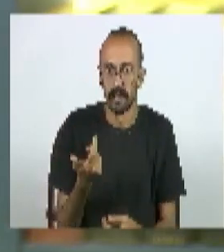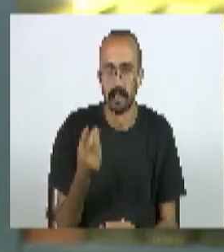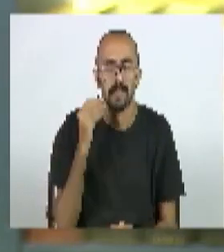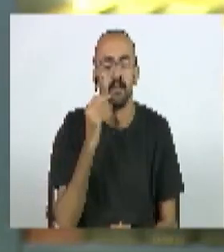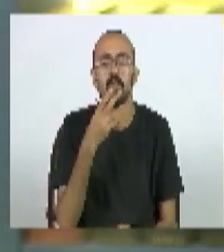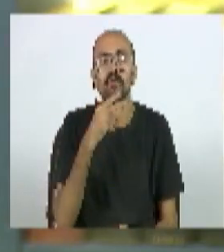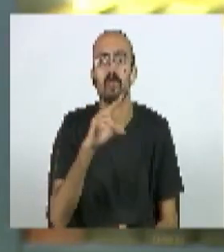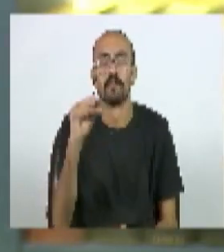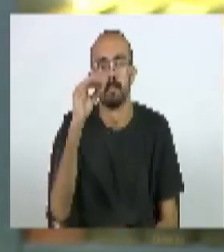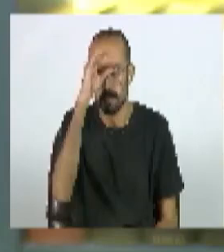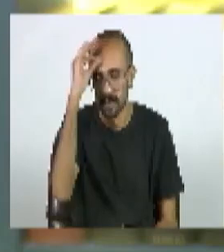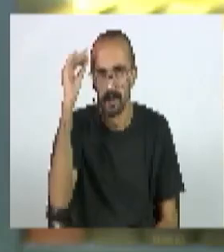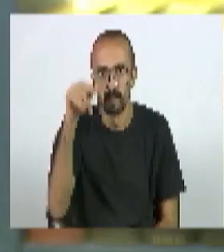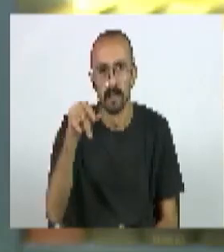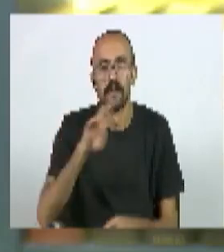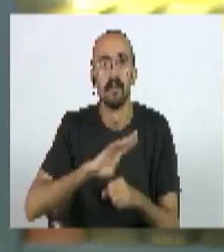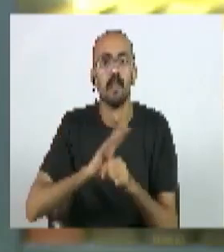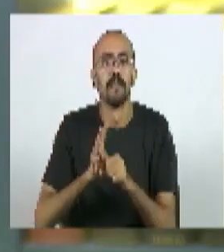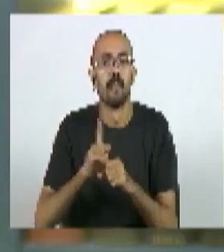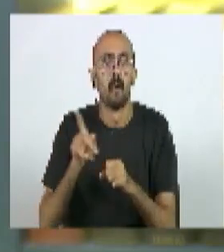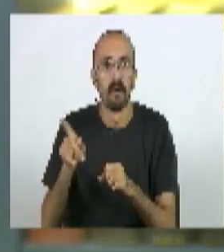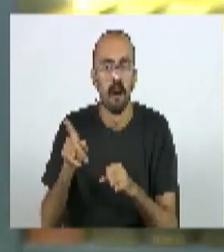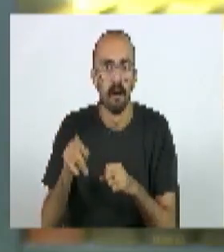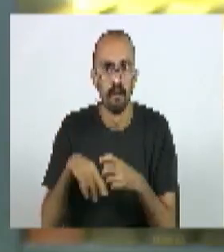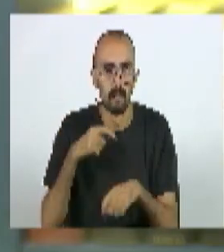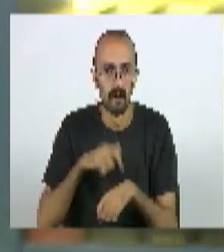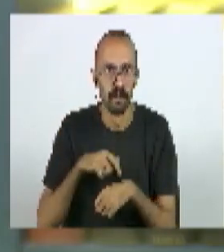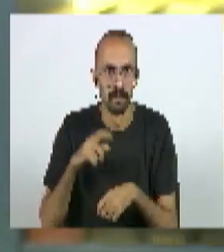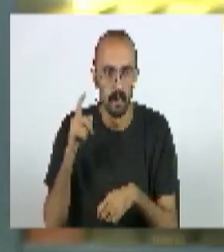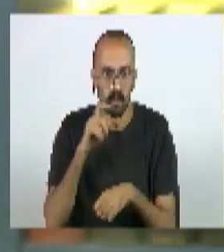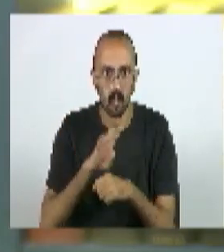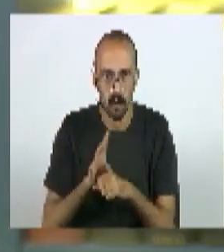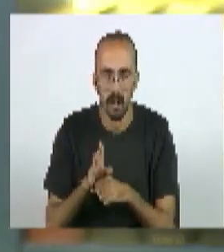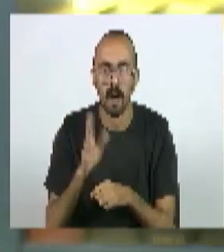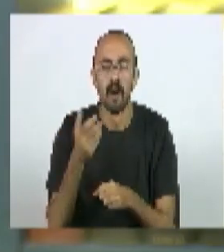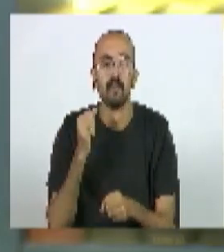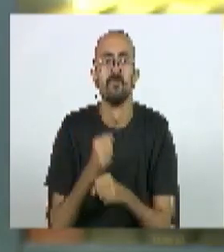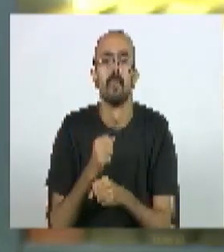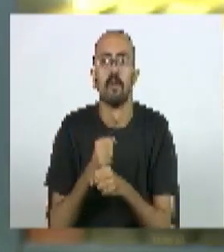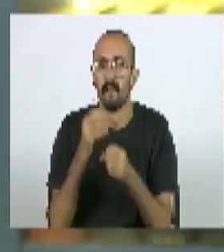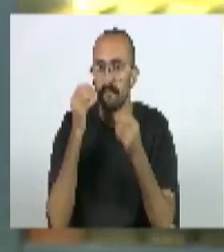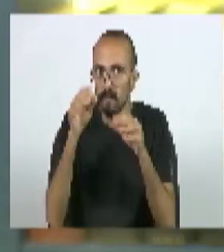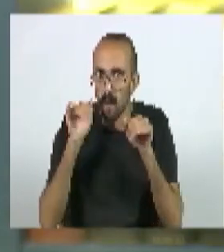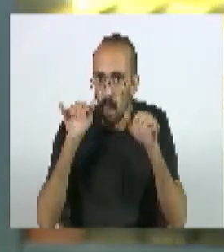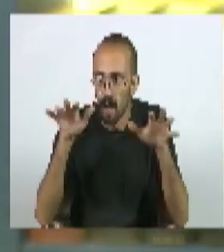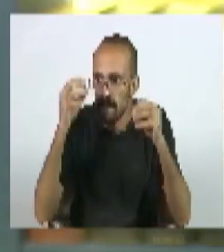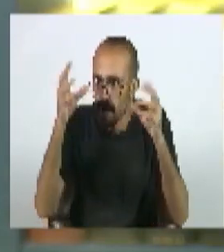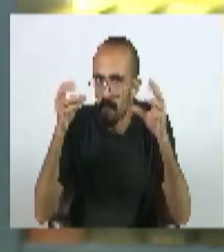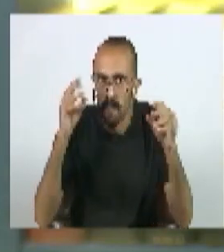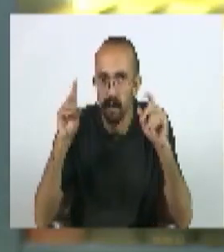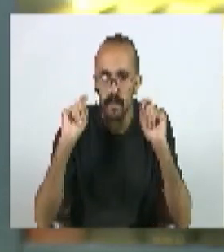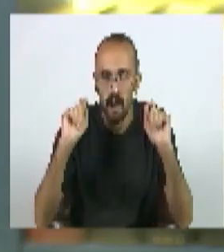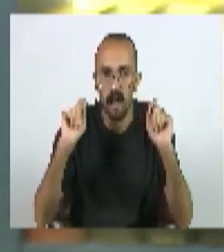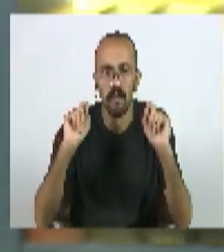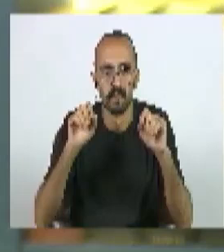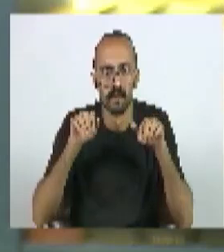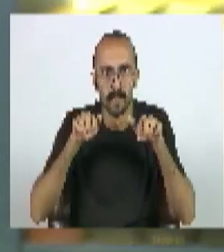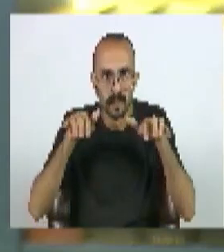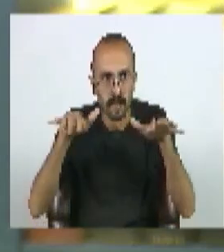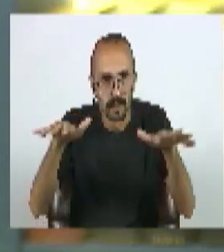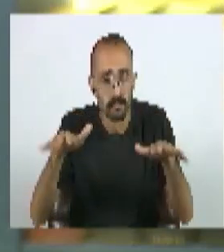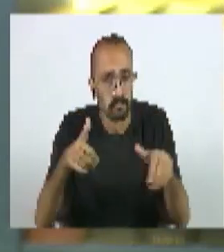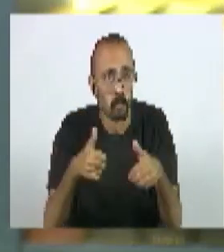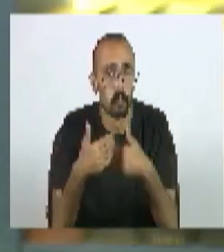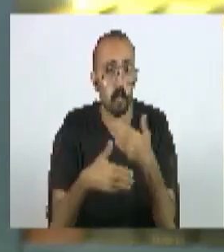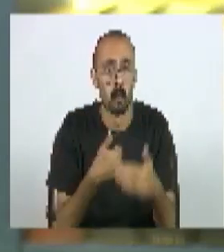مثلا وباء كوفيد-19 أو كورونا، أو العمل في مجال التوعية وبناء الوعي في قضايا